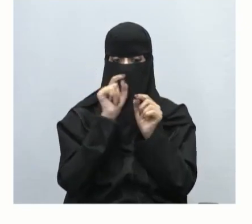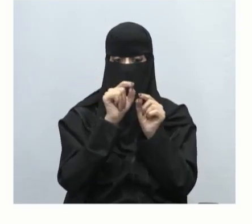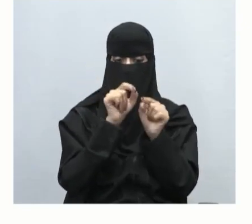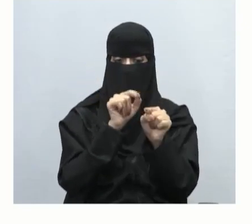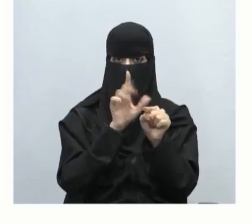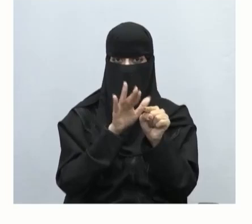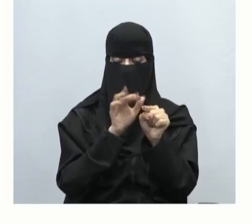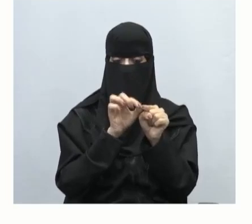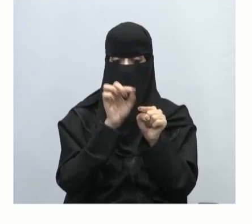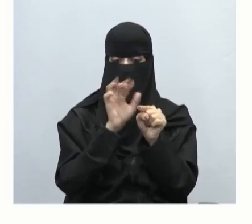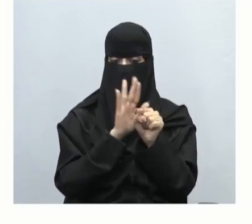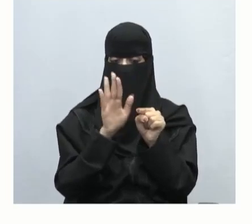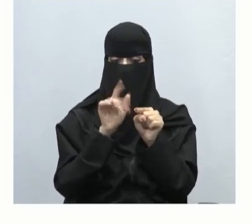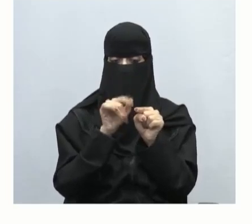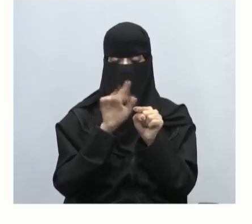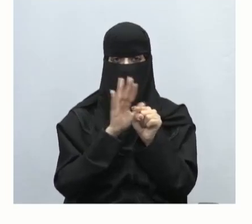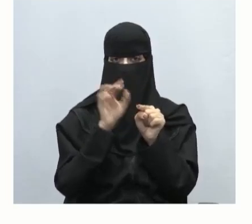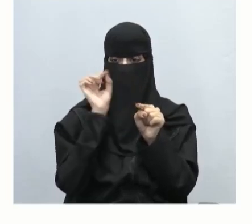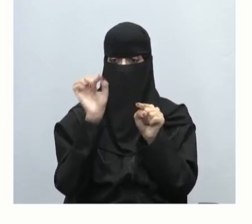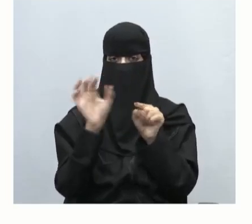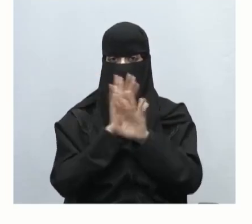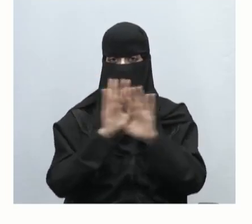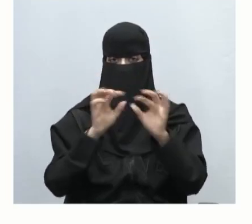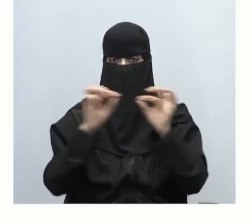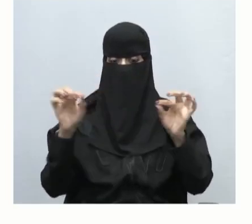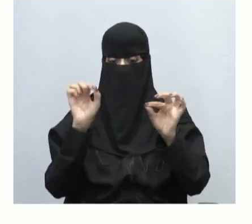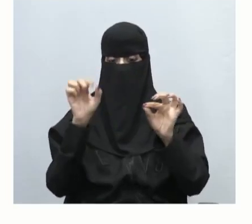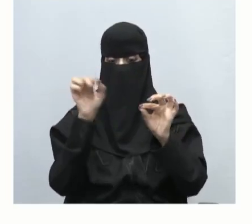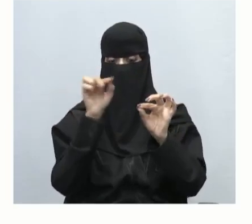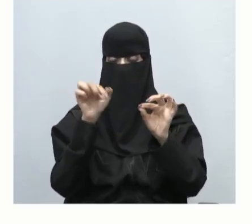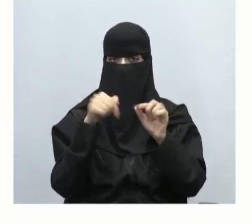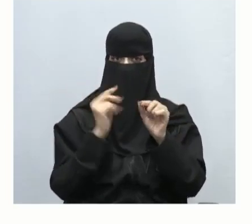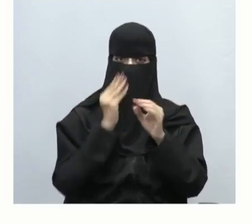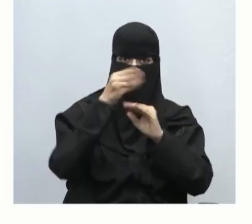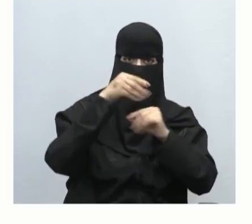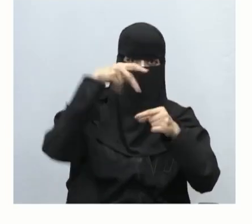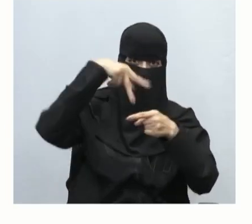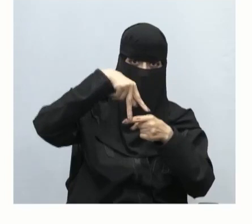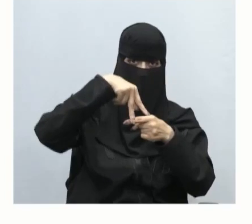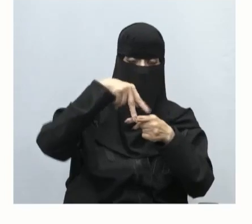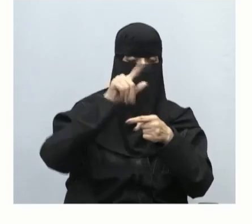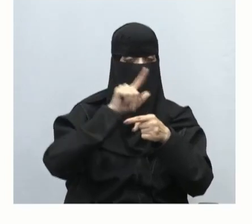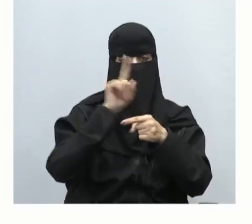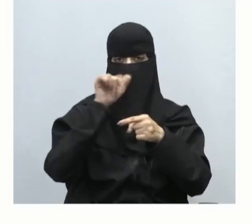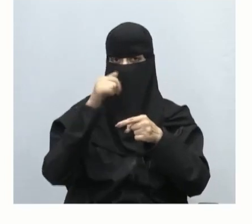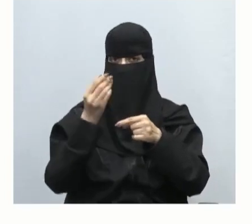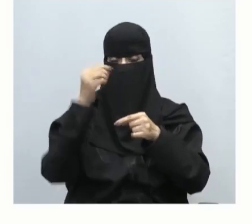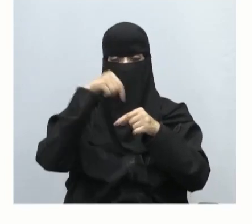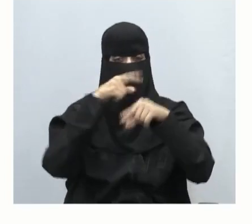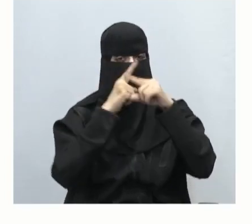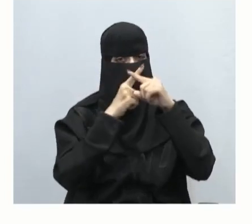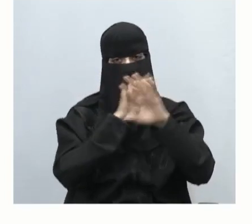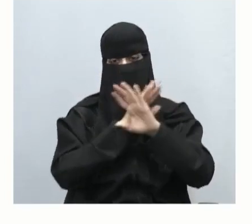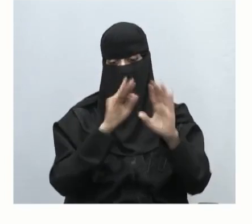صفر لا نتحرك لا الى الاعلى ولا الى الاسفل هذه هي النقطه 2.0 هل هي تقع داخل